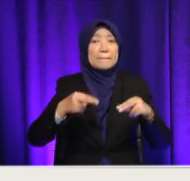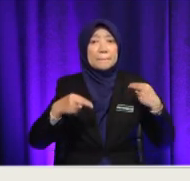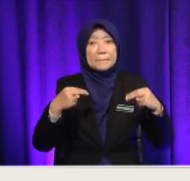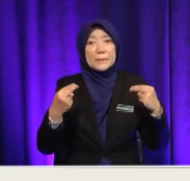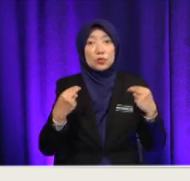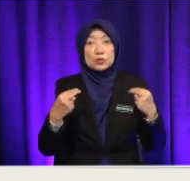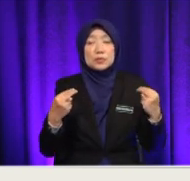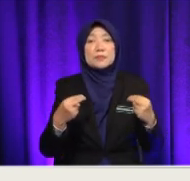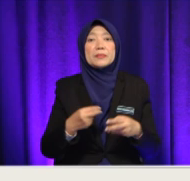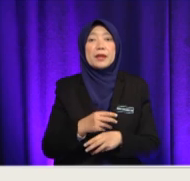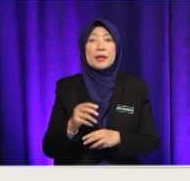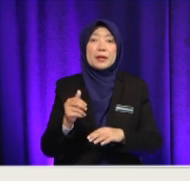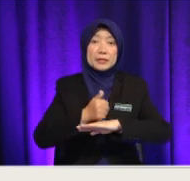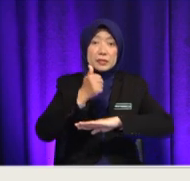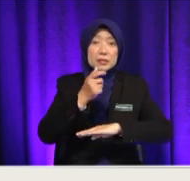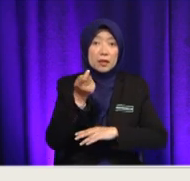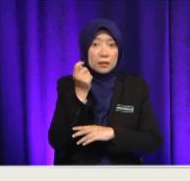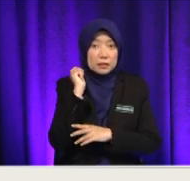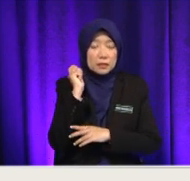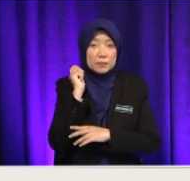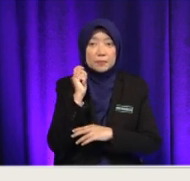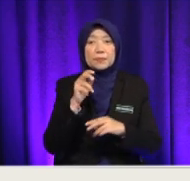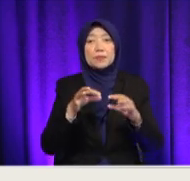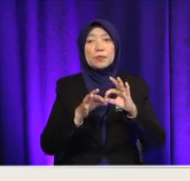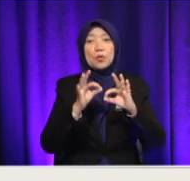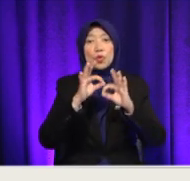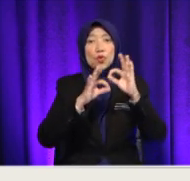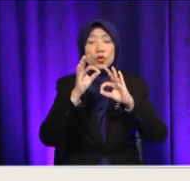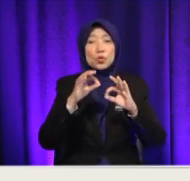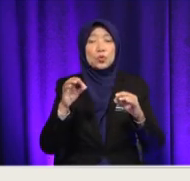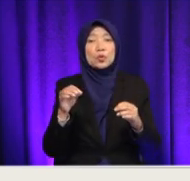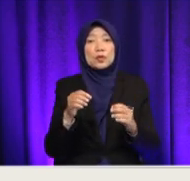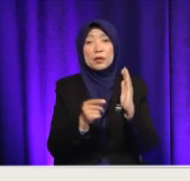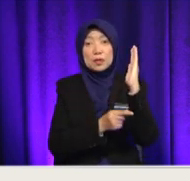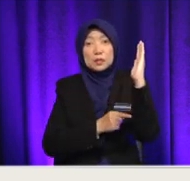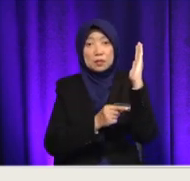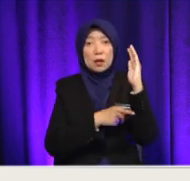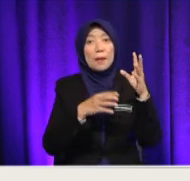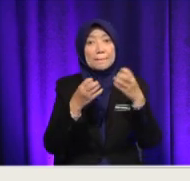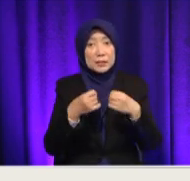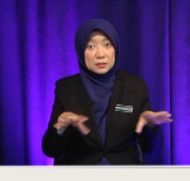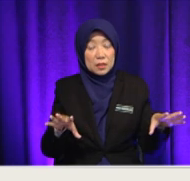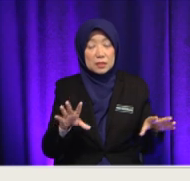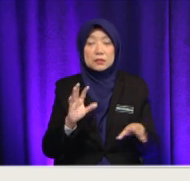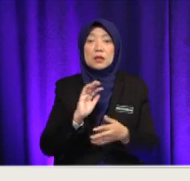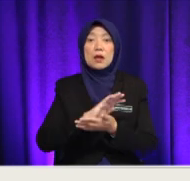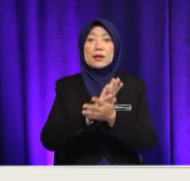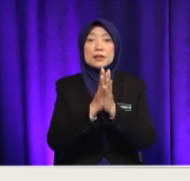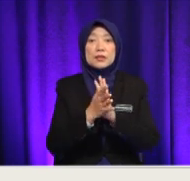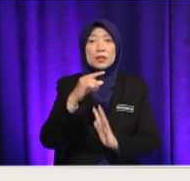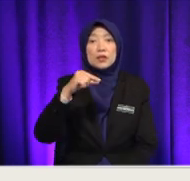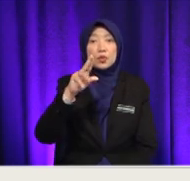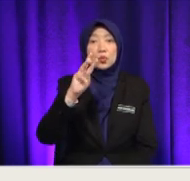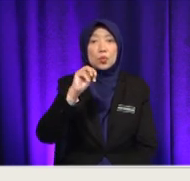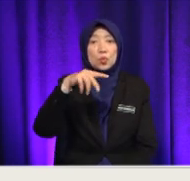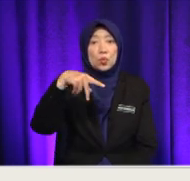menggunakan membran protein molekul getah dan akhirnya molekul itu pecah dan dia akan menggumpal. Okey. Okey. Manakala